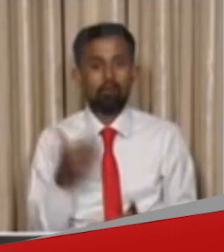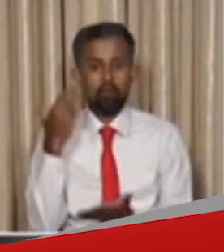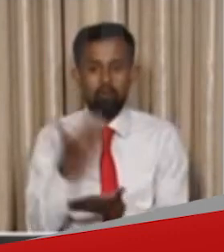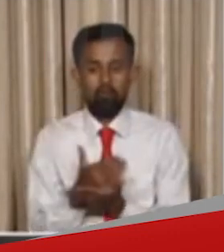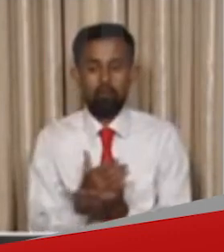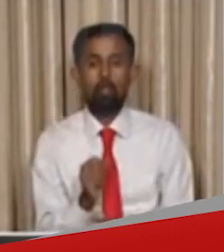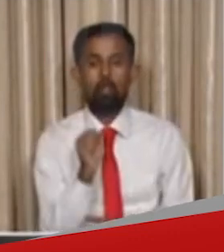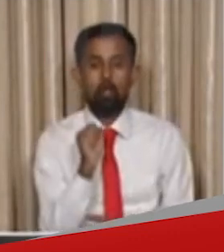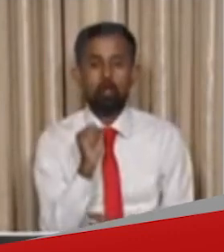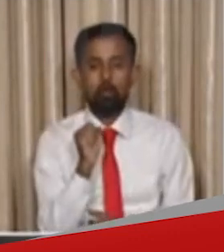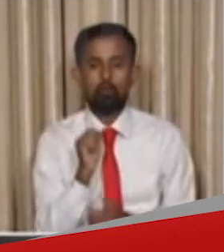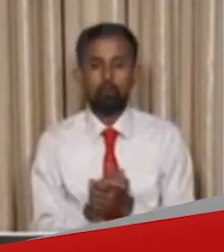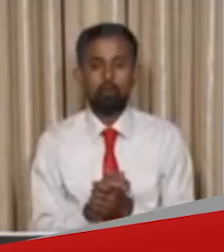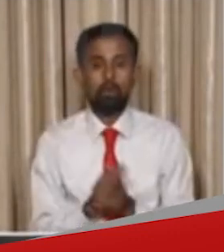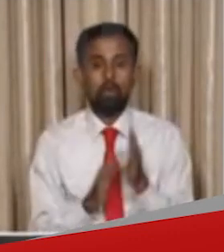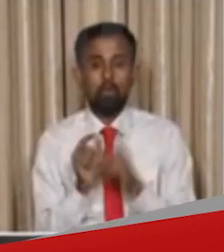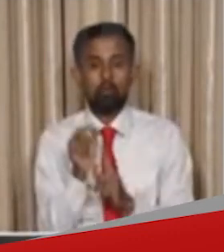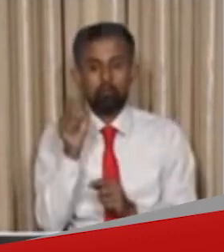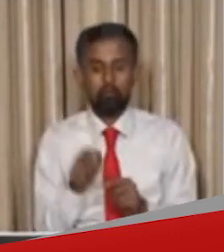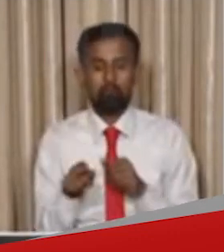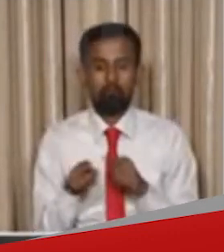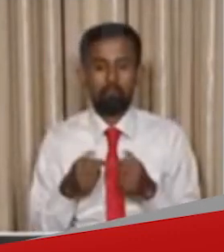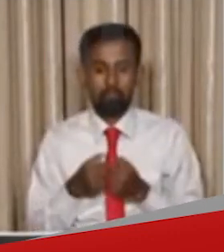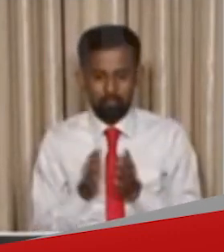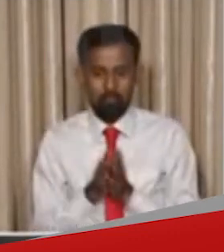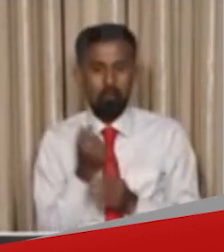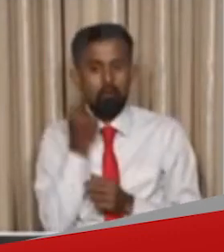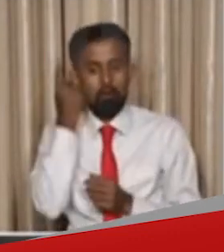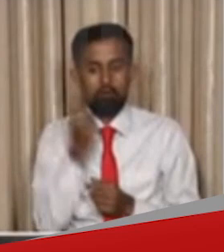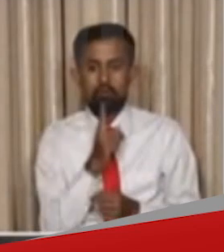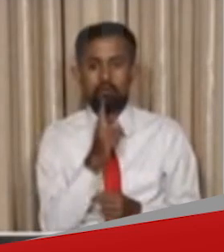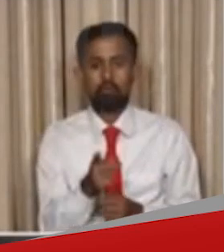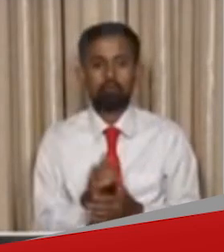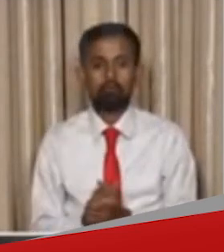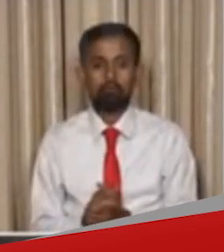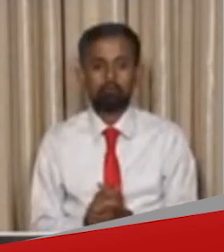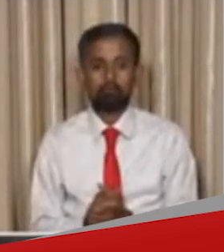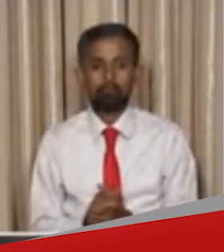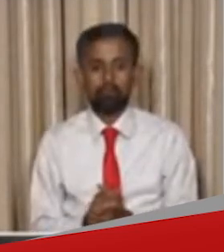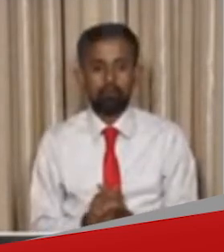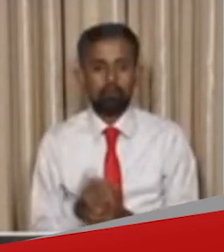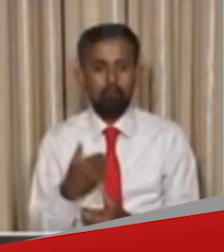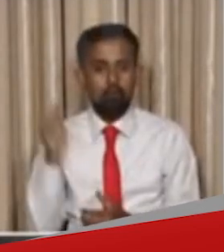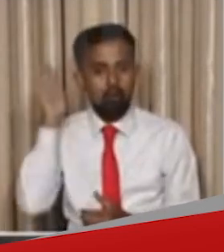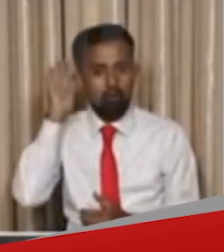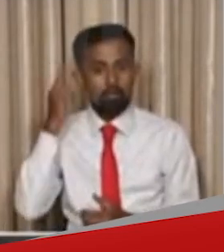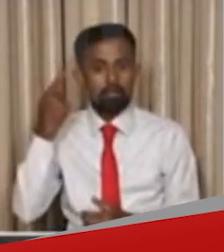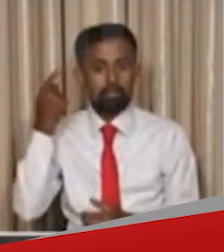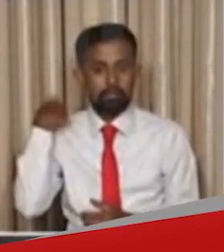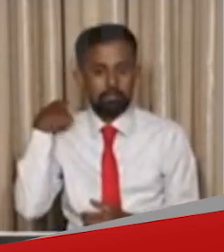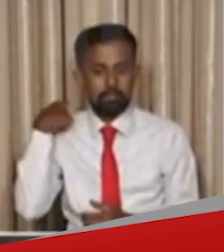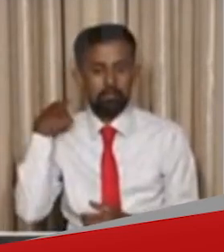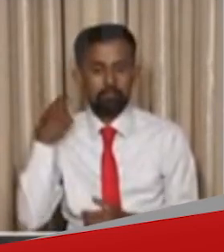එතකොට කොහොමද මහජන නියෝජිතයෙක් හැටියට තමන්ගේ අදහසක් ක්‍රියාත්මක කරන්නේ? ඉතින් ඒ නිසා අපි අහනවා. දැන් ඊයේ